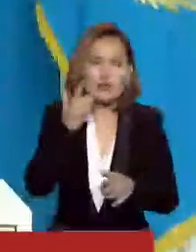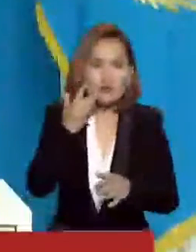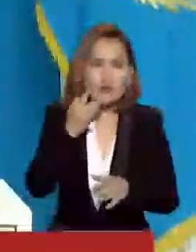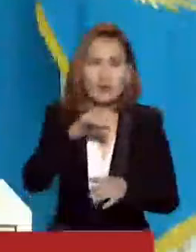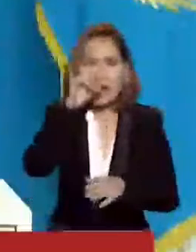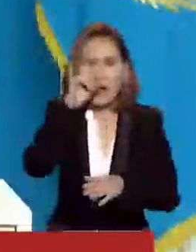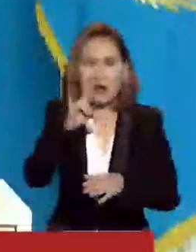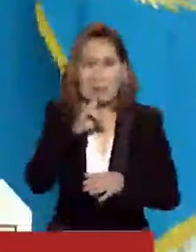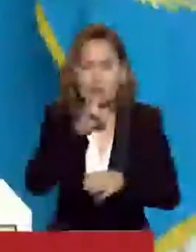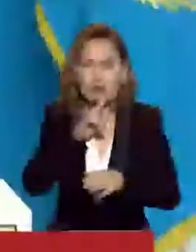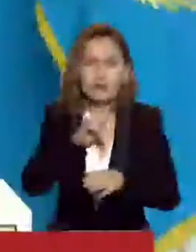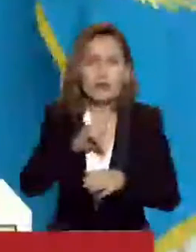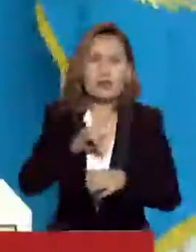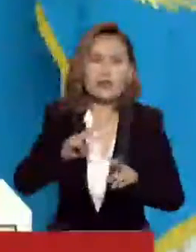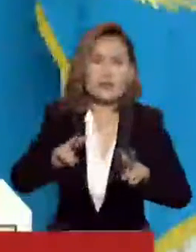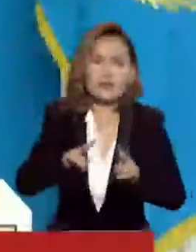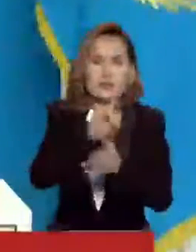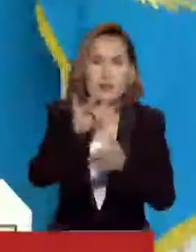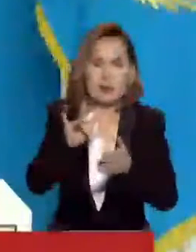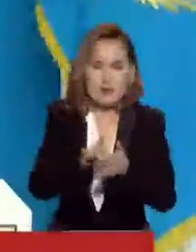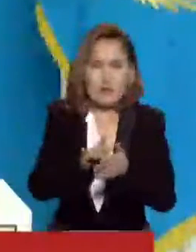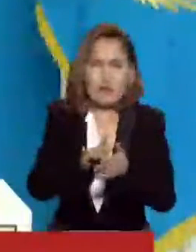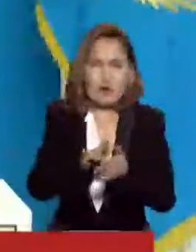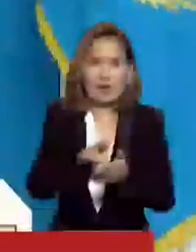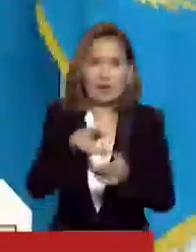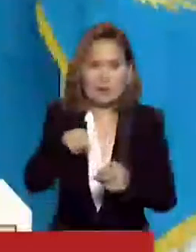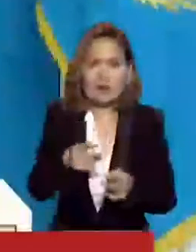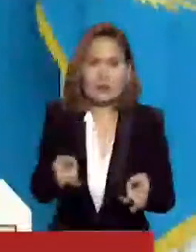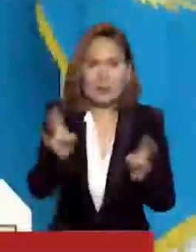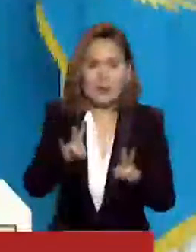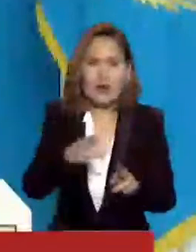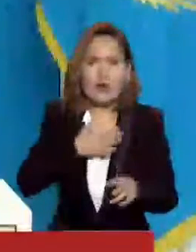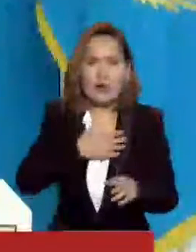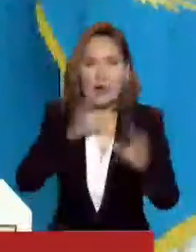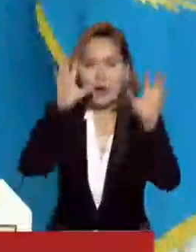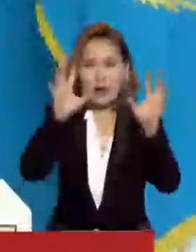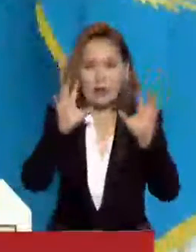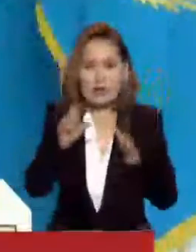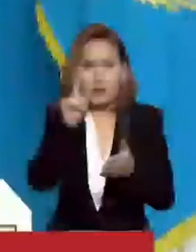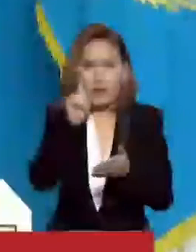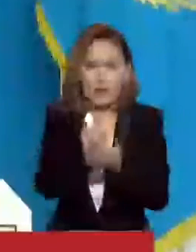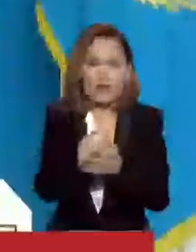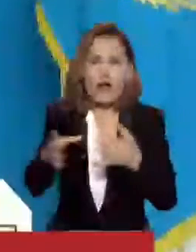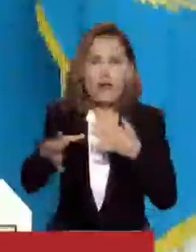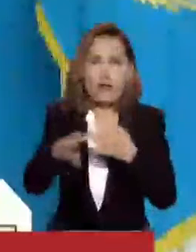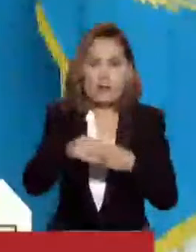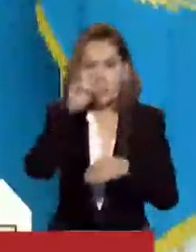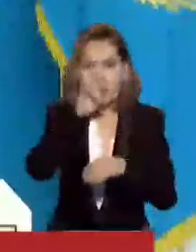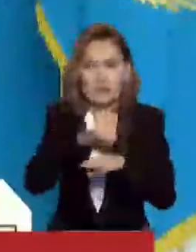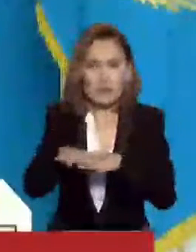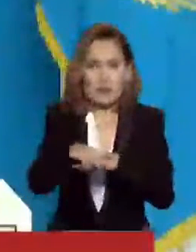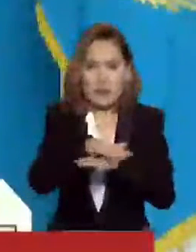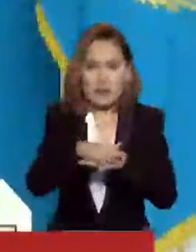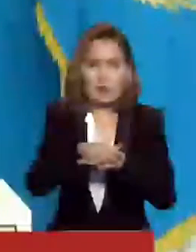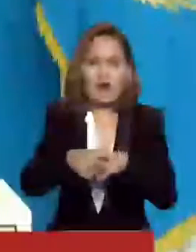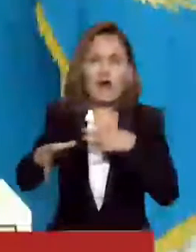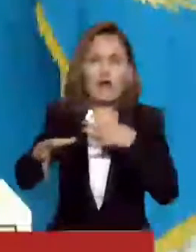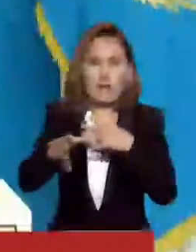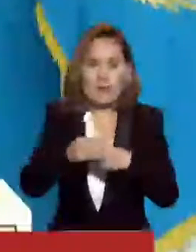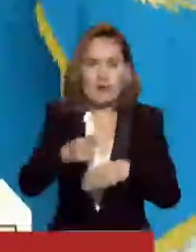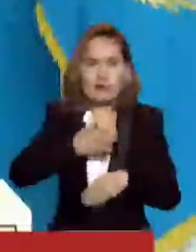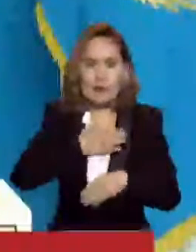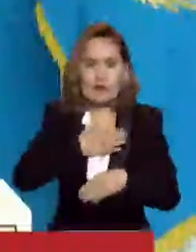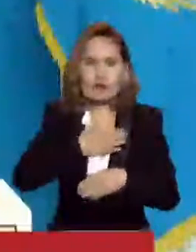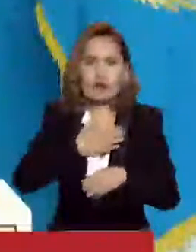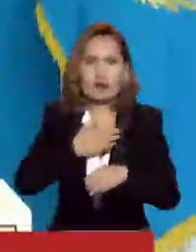находиться в столице. Это моя конституционная обязанность – быть вместе с народом. Вместе мы